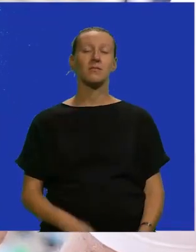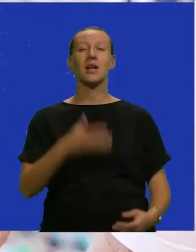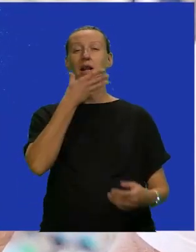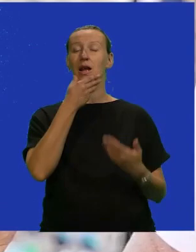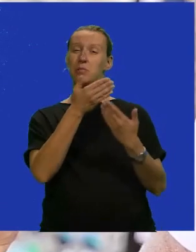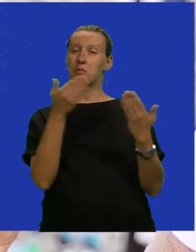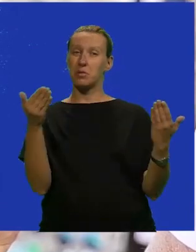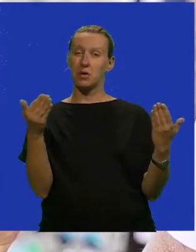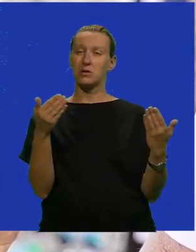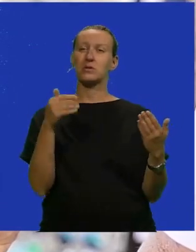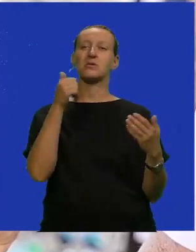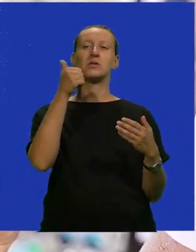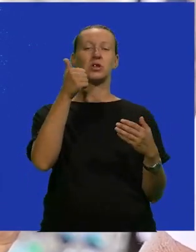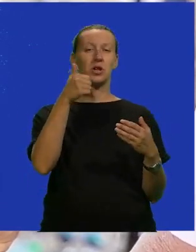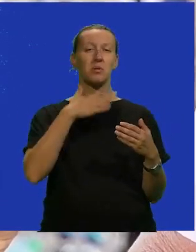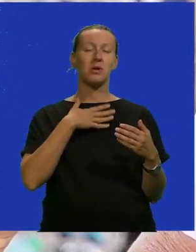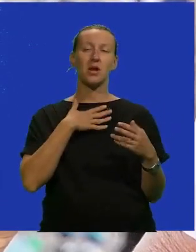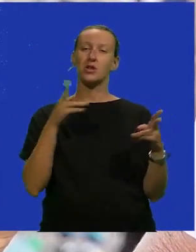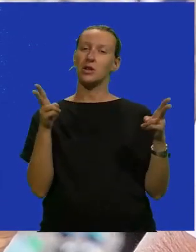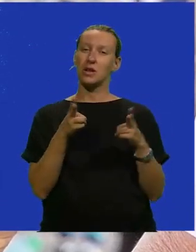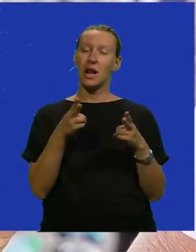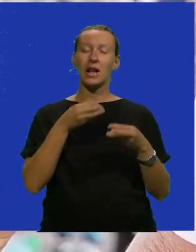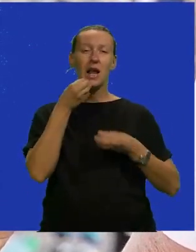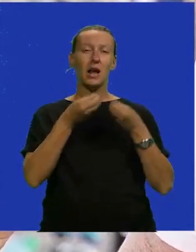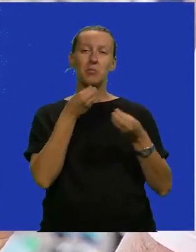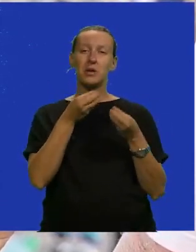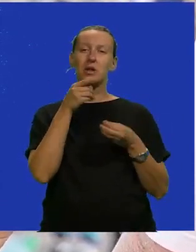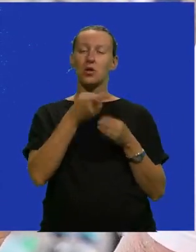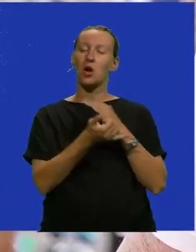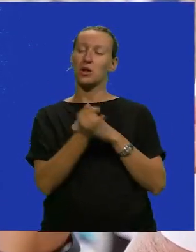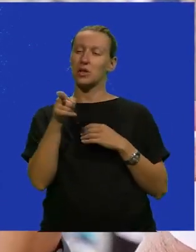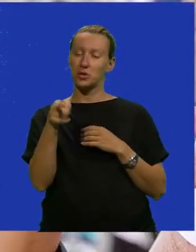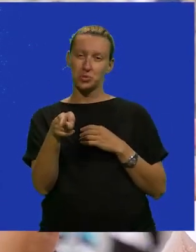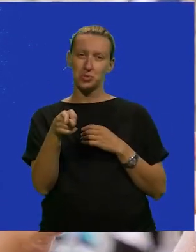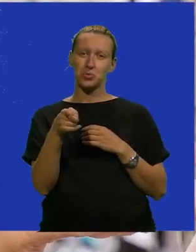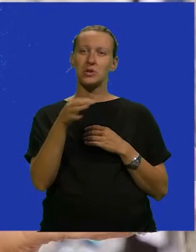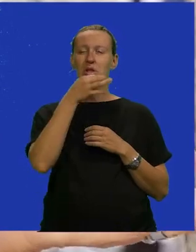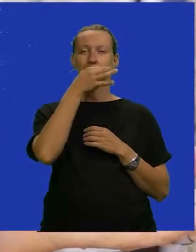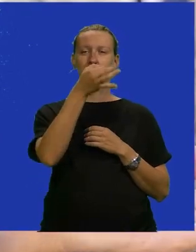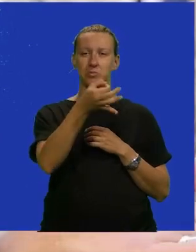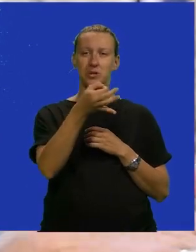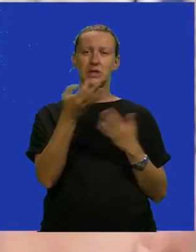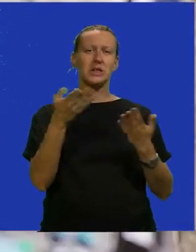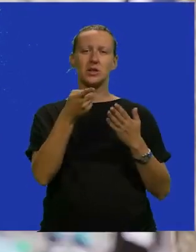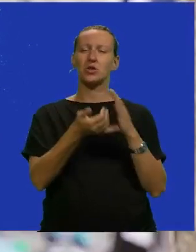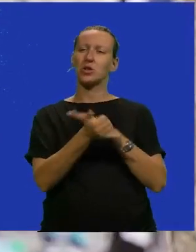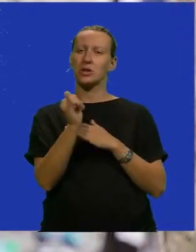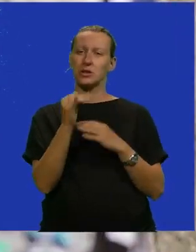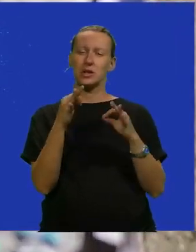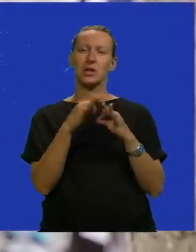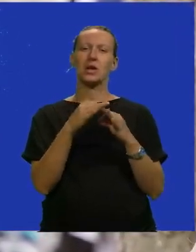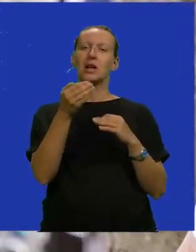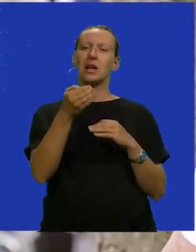Jedan lipi pozdrav, još jedna naša kratka emisija To gre tu, na pitanje kamo to gre.